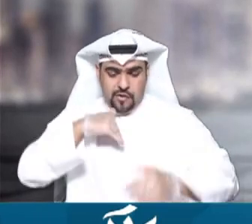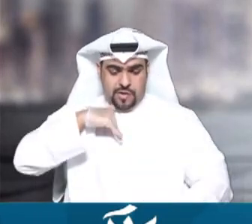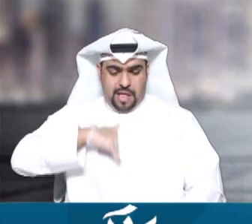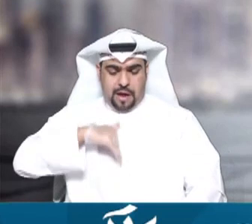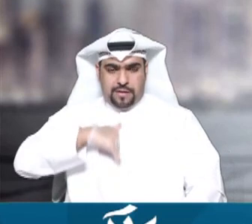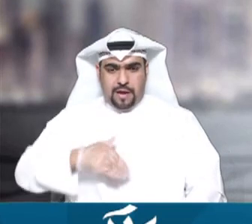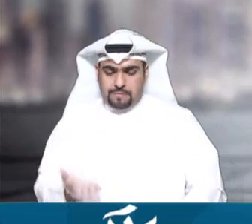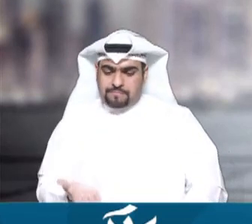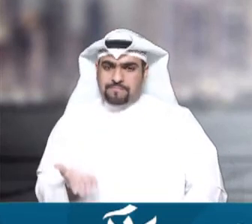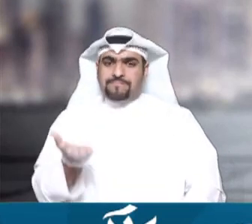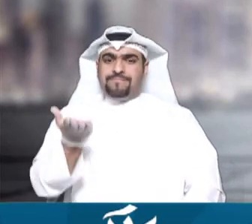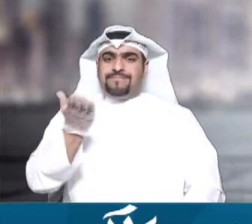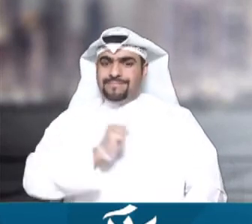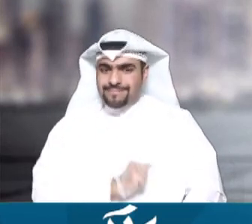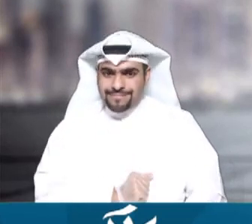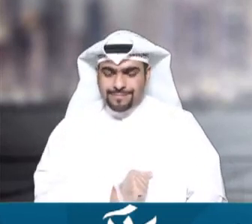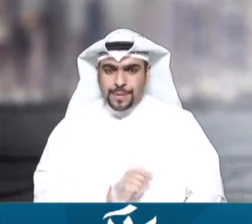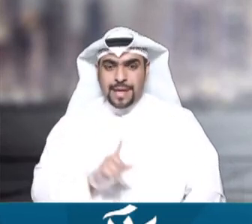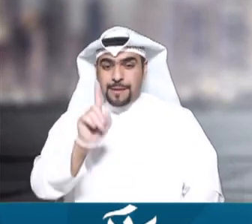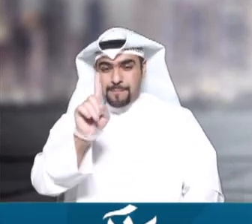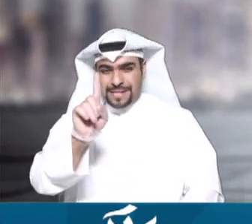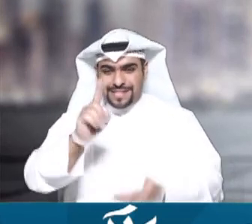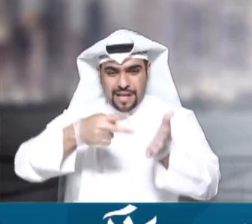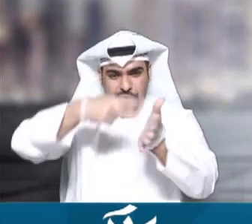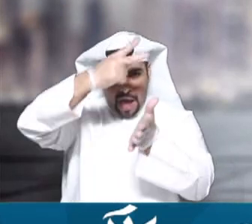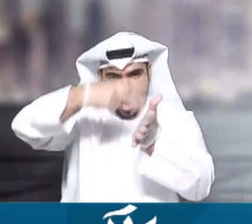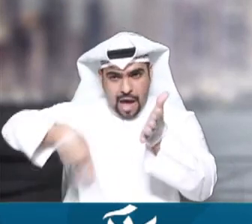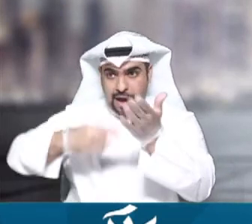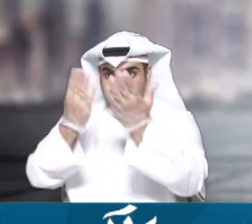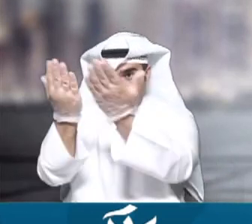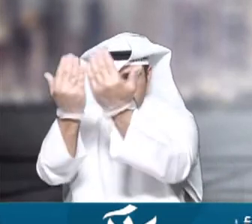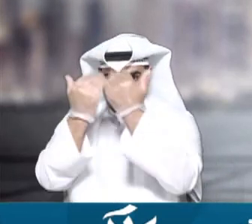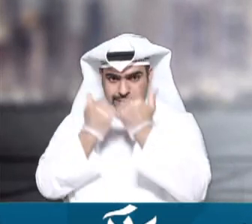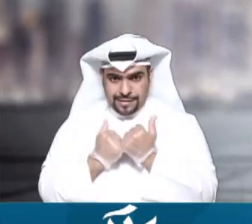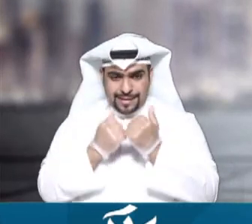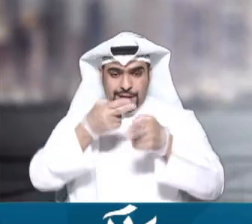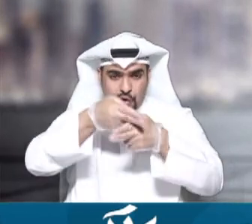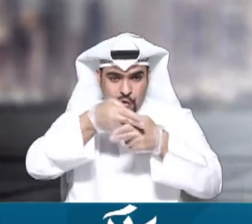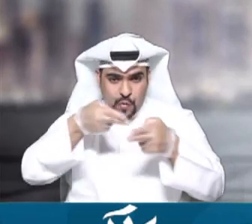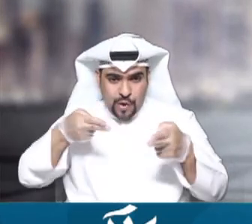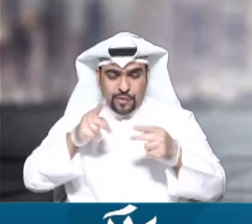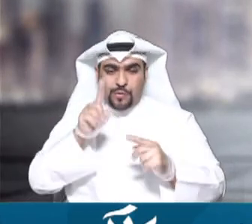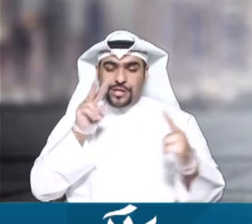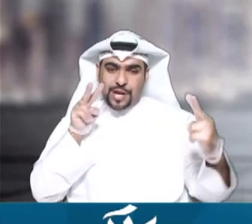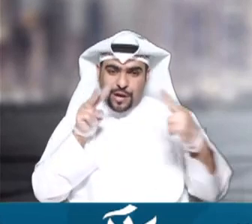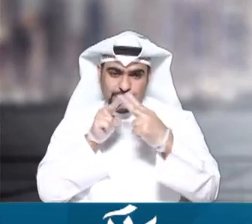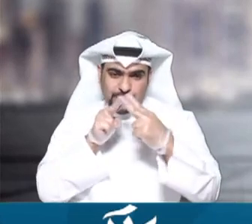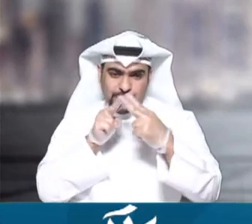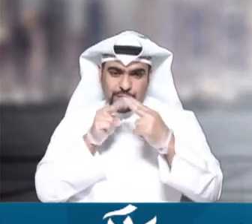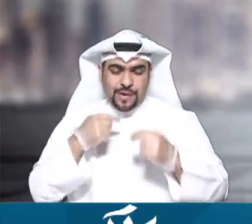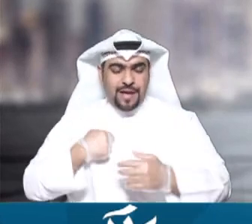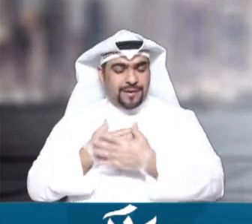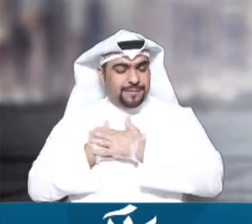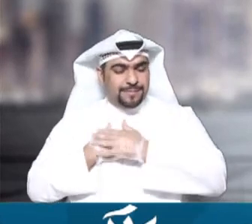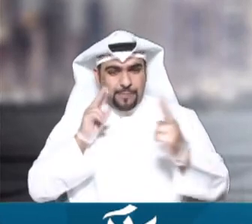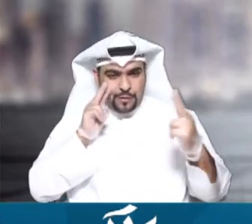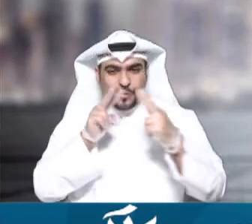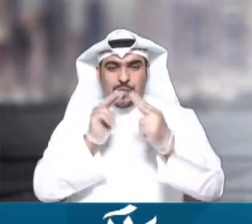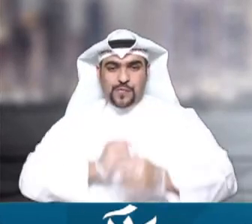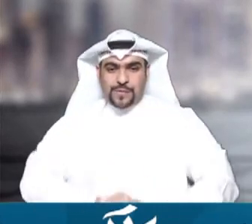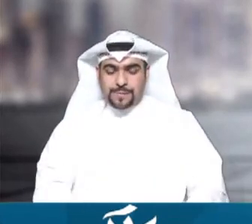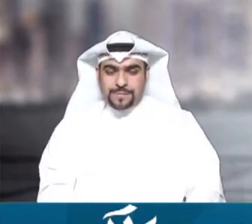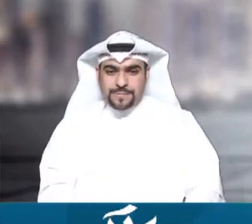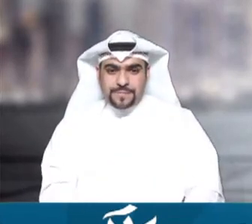بس ناطرين قرار إجلاء الطلبة علشان نرد الكويت ونستانس بشوفتكم، ترحدنا والهانين عليكم، يعطيكم ألف عافية.